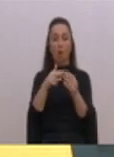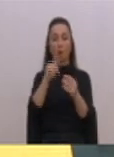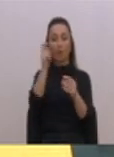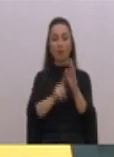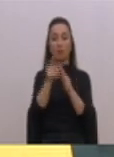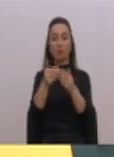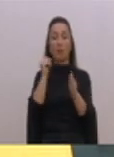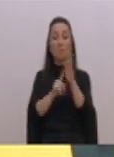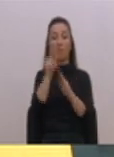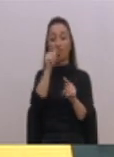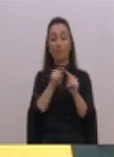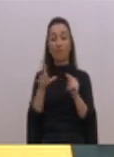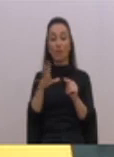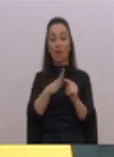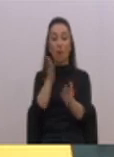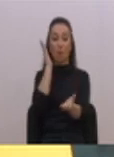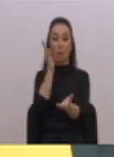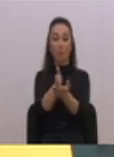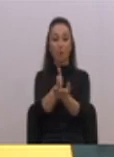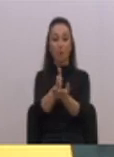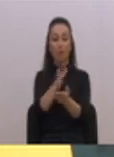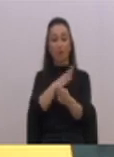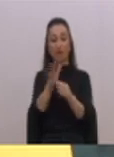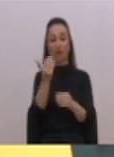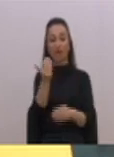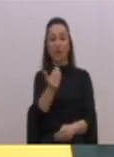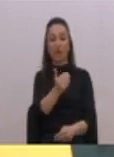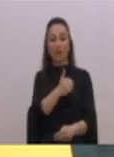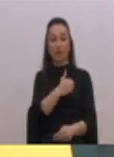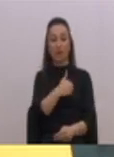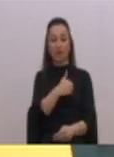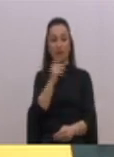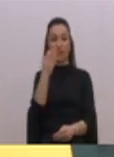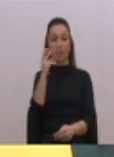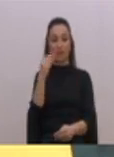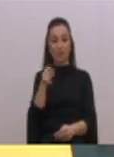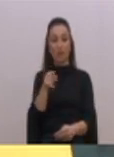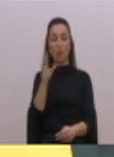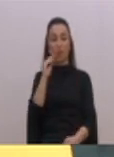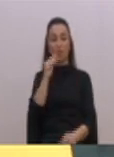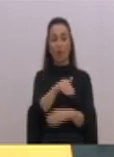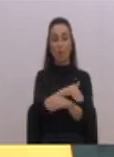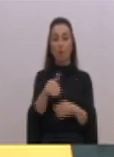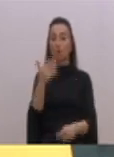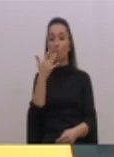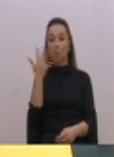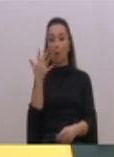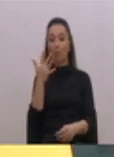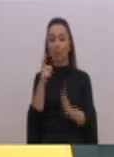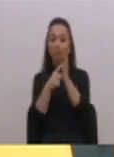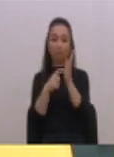პირველ თვეებში. როდესაც პირდაპირ იკვეთებოდა რომ თქვენ გინდოდა დესტაბილიზაცია. როდესაც ქუჩის პოლიტიკას